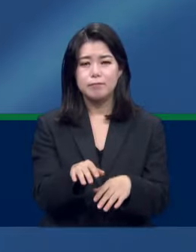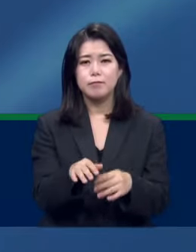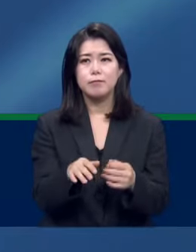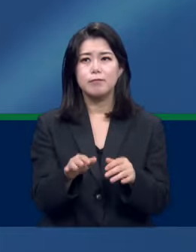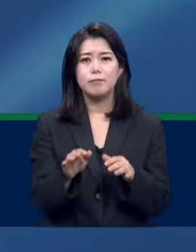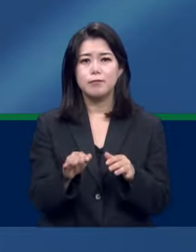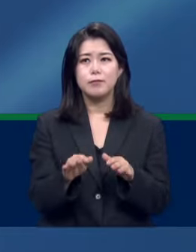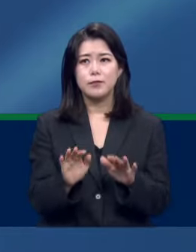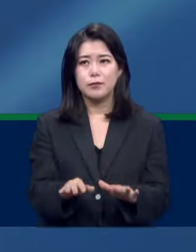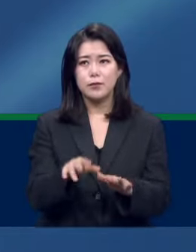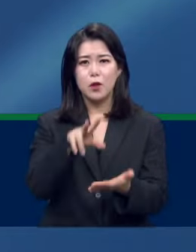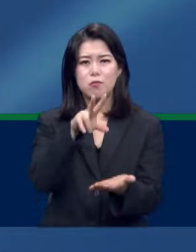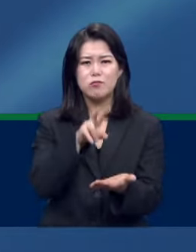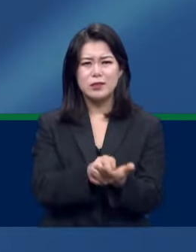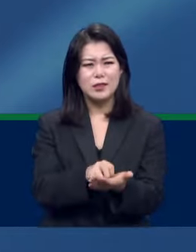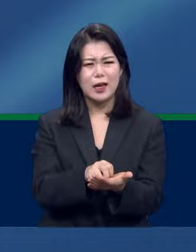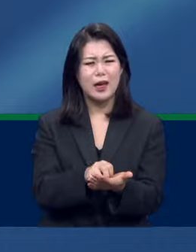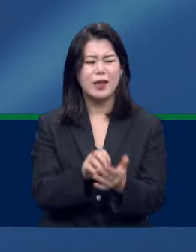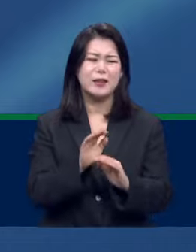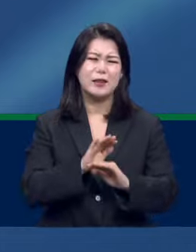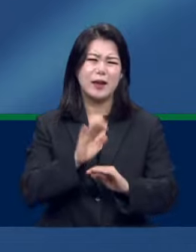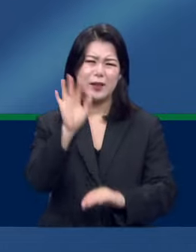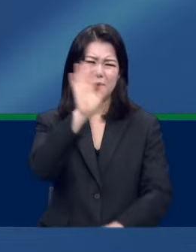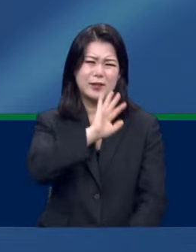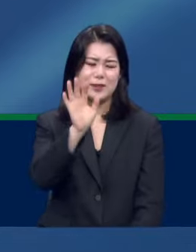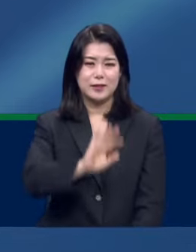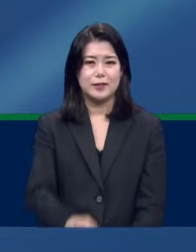이렇게까지 문제시 3을